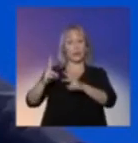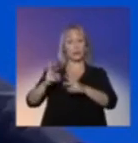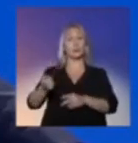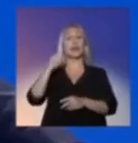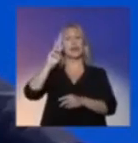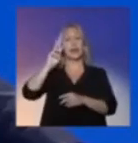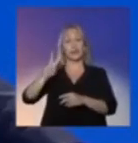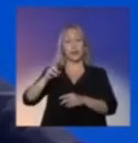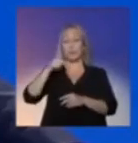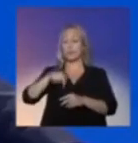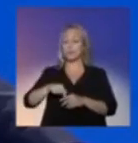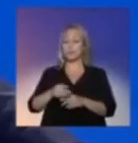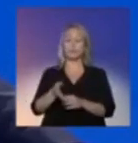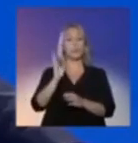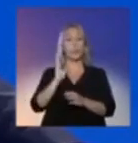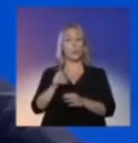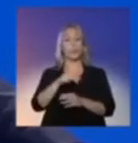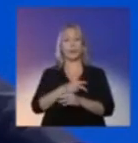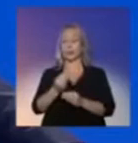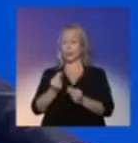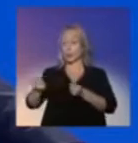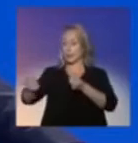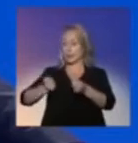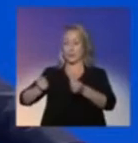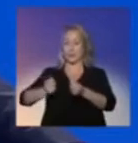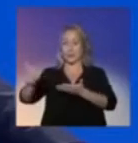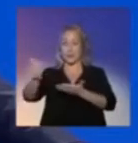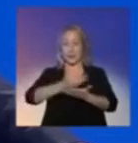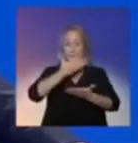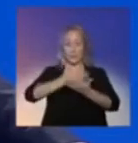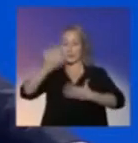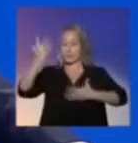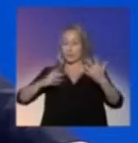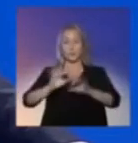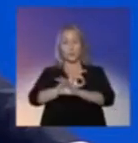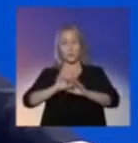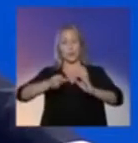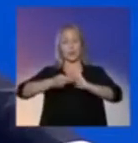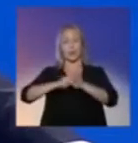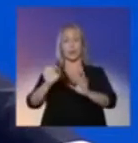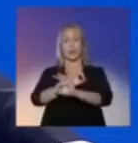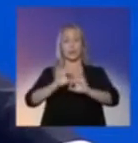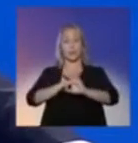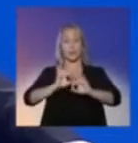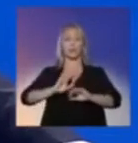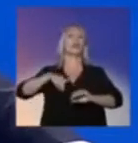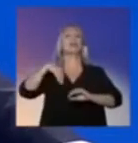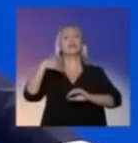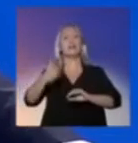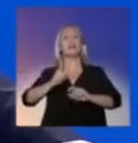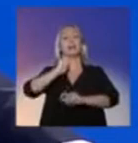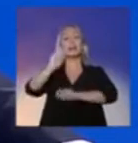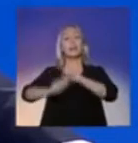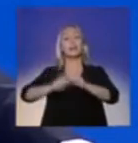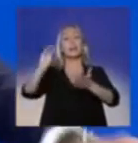τίτλους τέλους, φέρνοντας πιο κοντά την απολιγνητοποίηση και αποβιομηχάνηση της περιοχής. Αυτό υποστήριξε μεταξύ άλλων ο πρόεδρος της Γενόπ